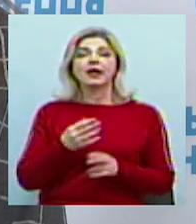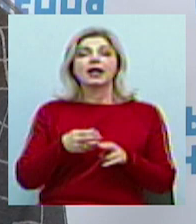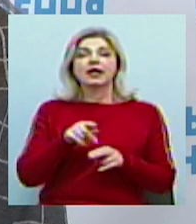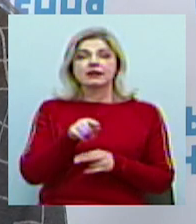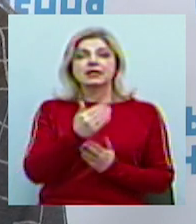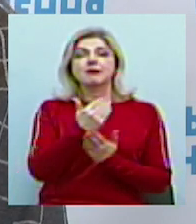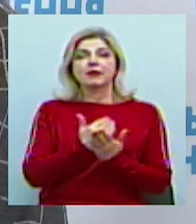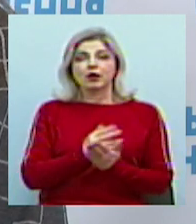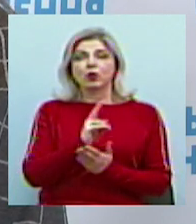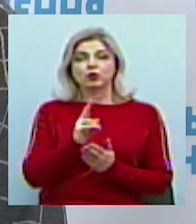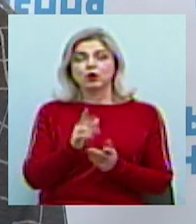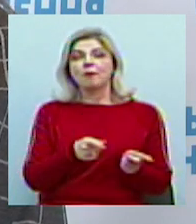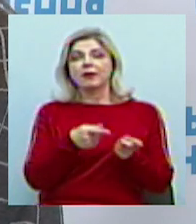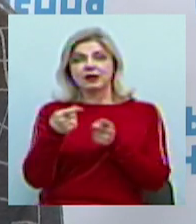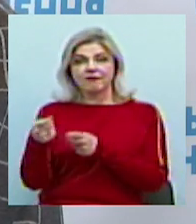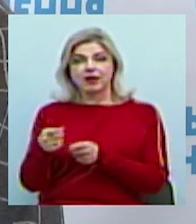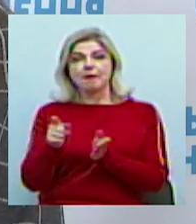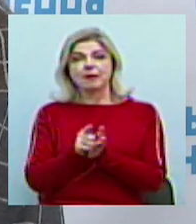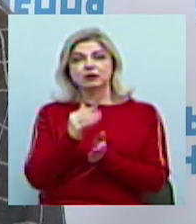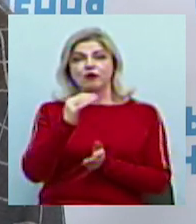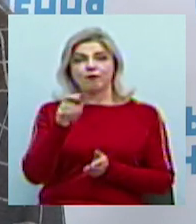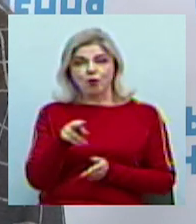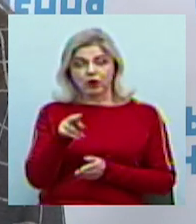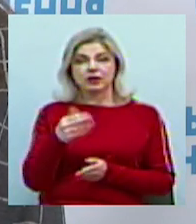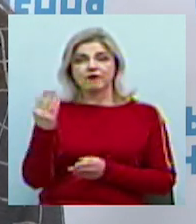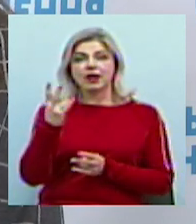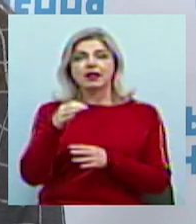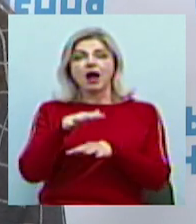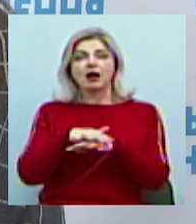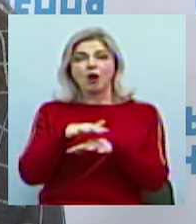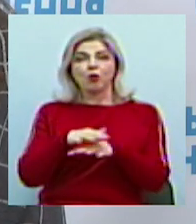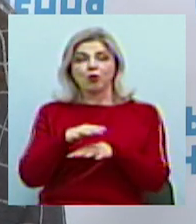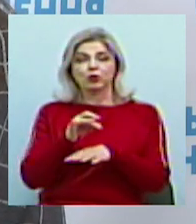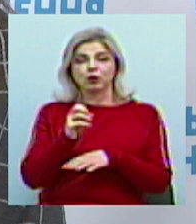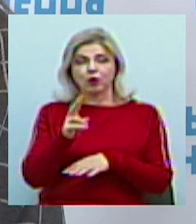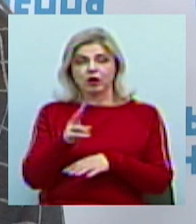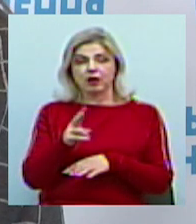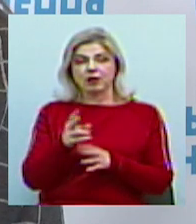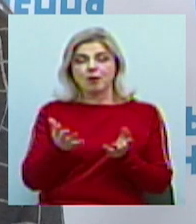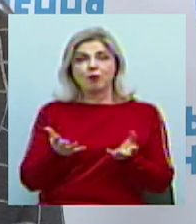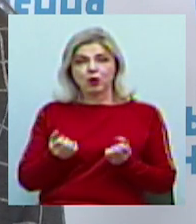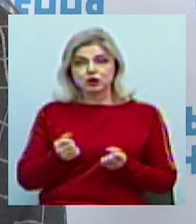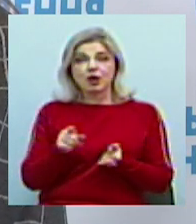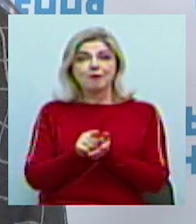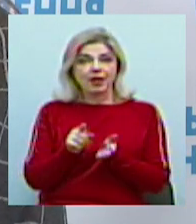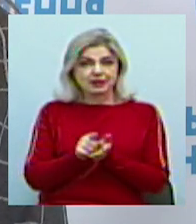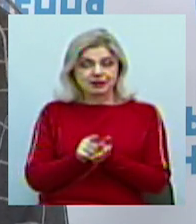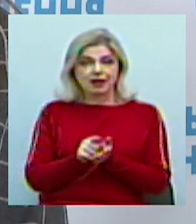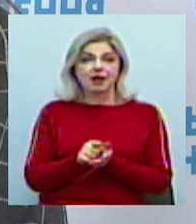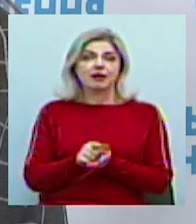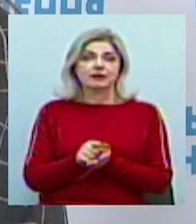які потрапили до Пенсійного фонду, вони йдуть на рахунки одержувачів пенсій.